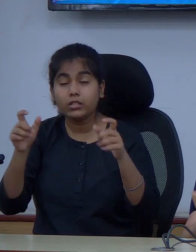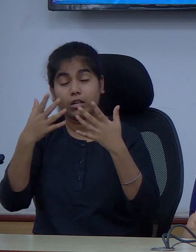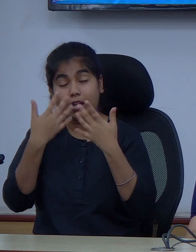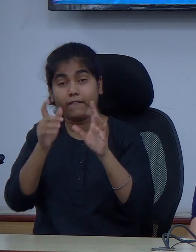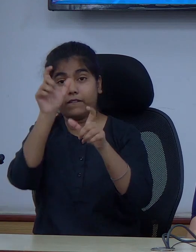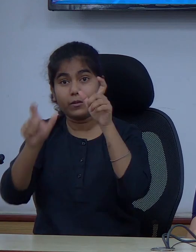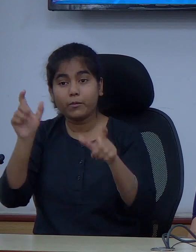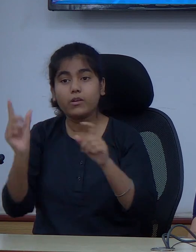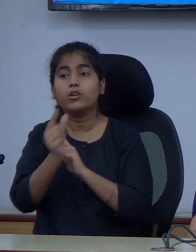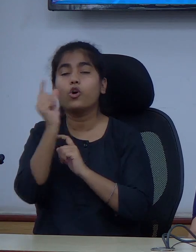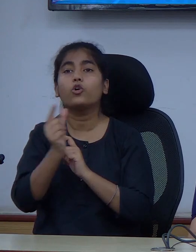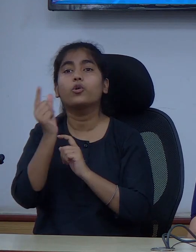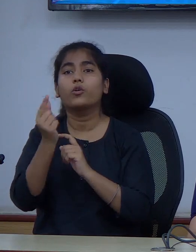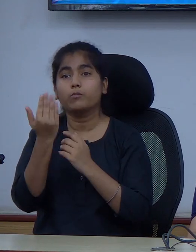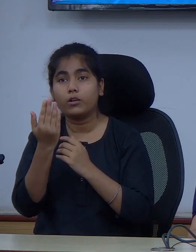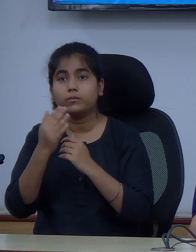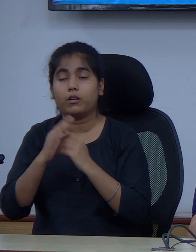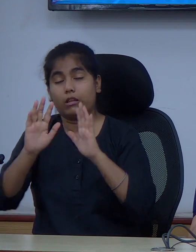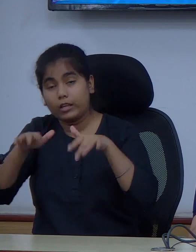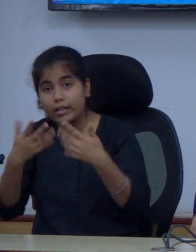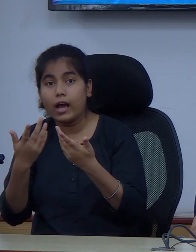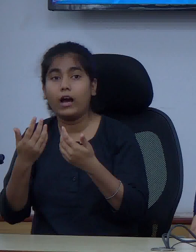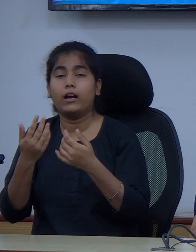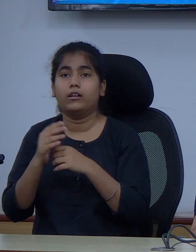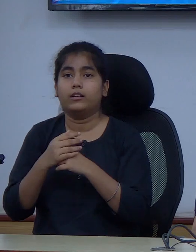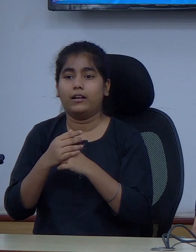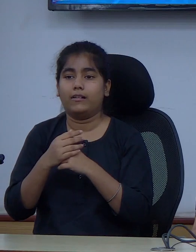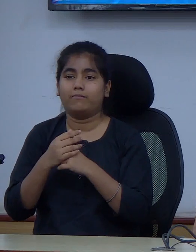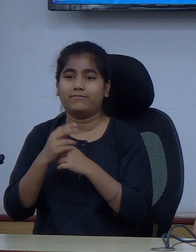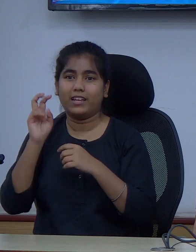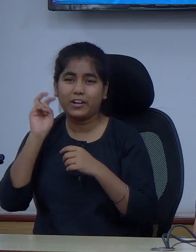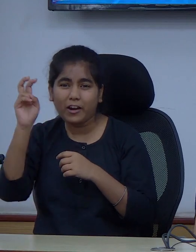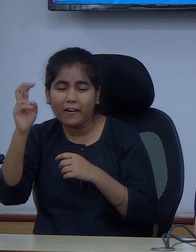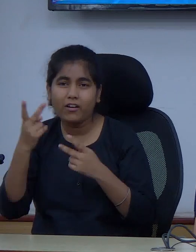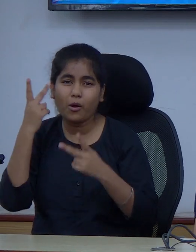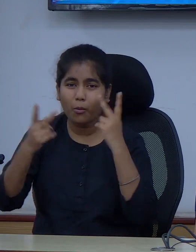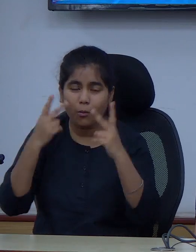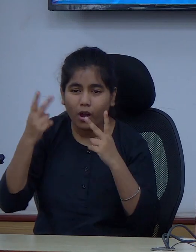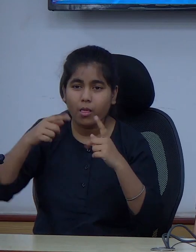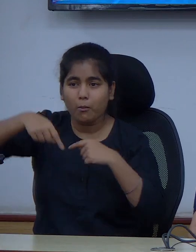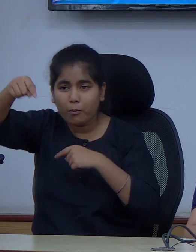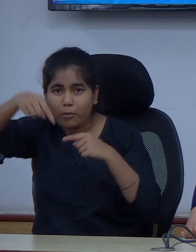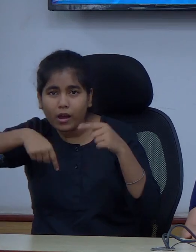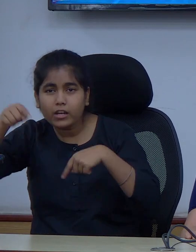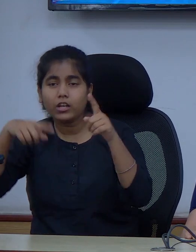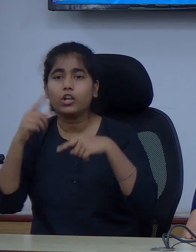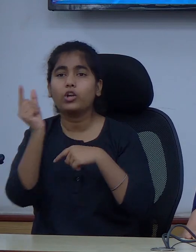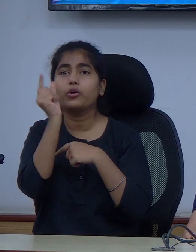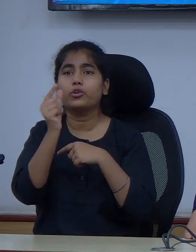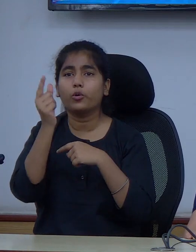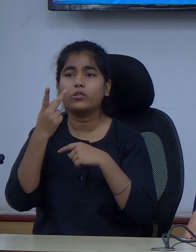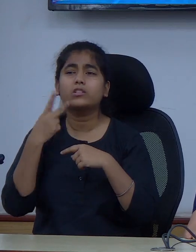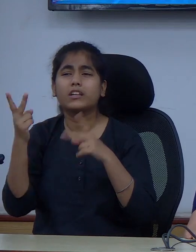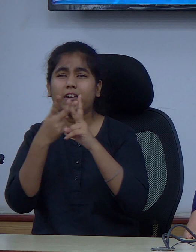हर इंसान उसको यूज़ कर सके या हमें किसी भी यातायात के को यूज़ करना है, उन सभी को करने के लिए